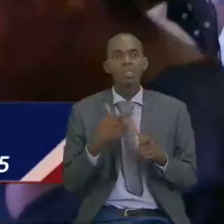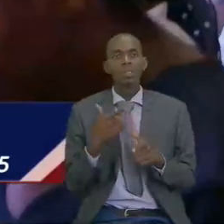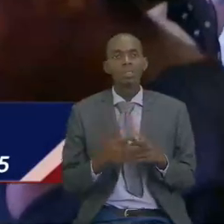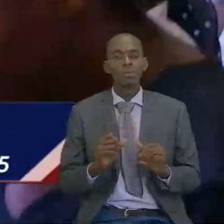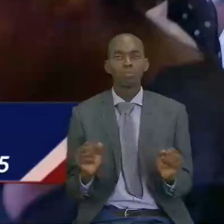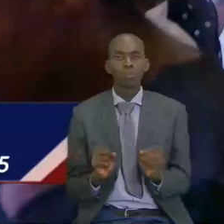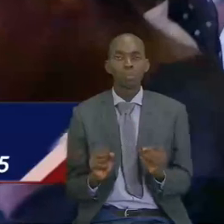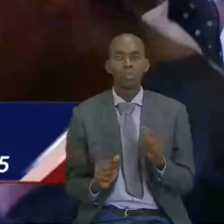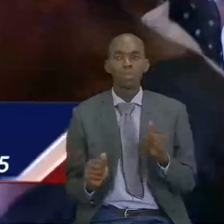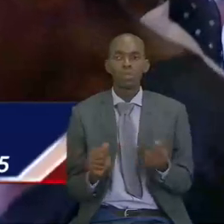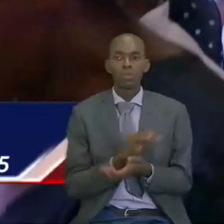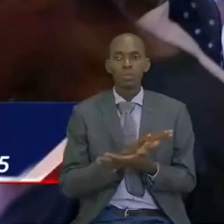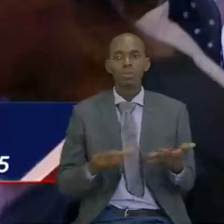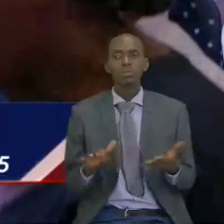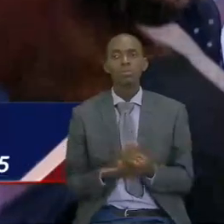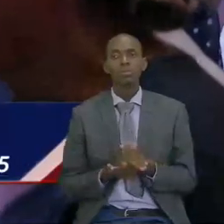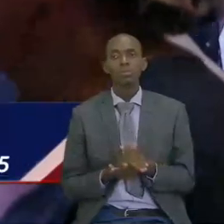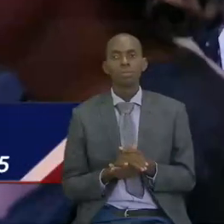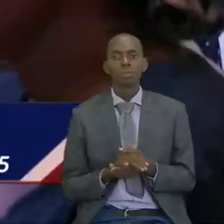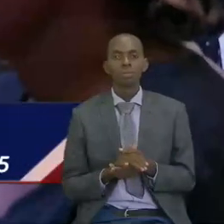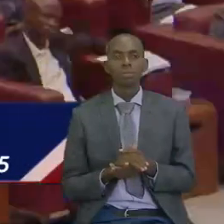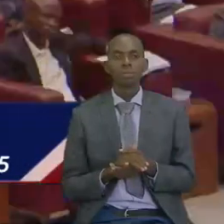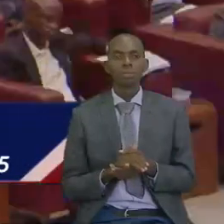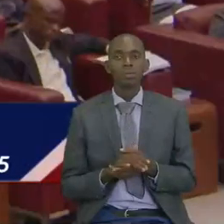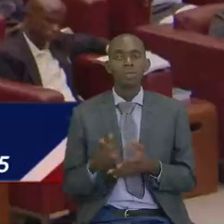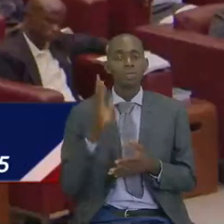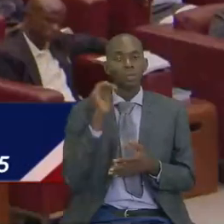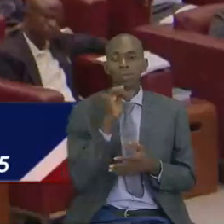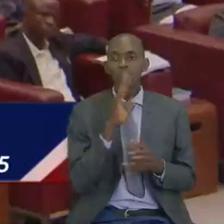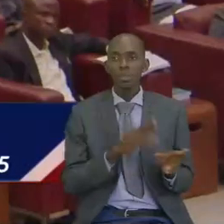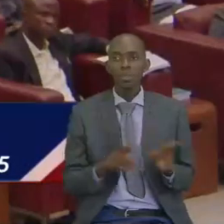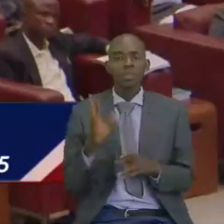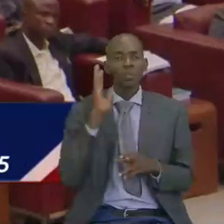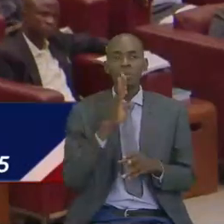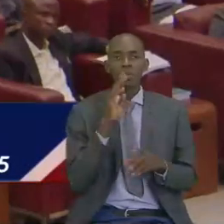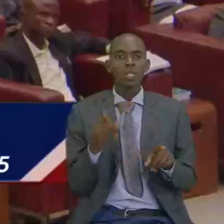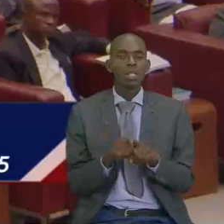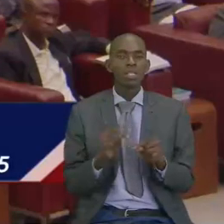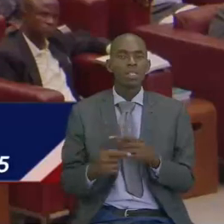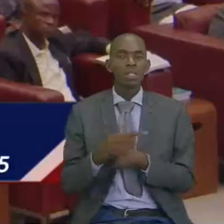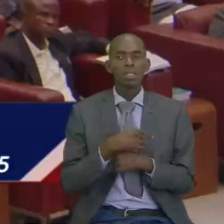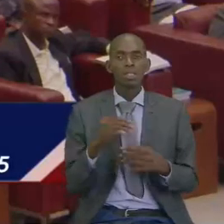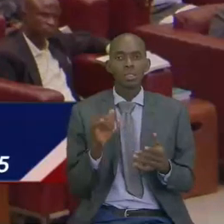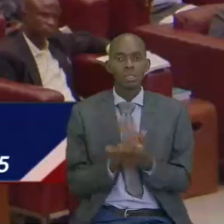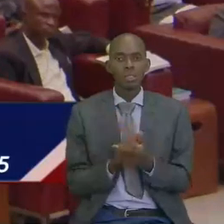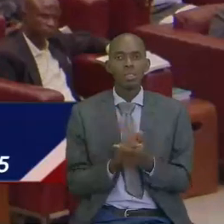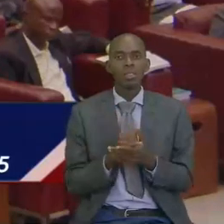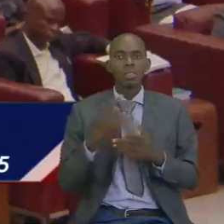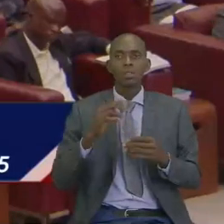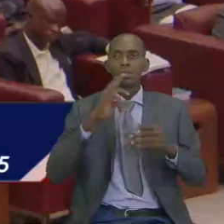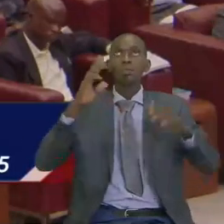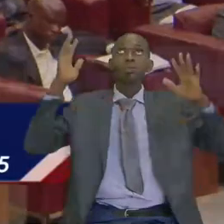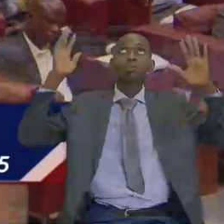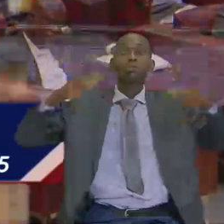une ruine soudaine, ils ne seront pas prêts, ce sera comme le jour où